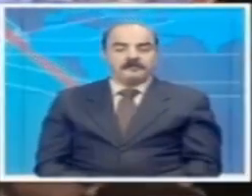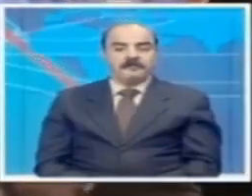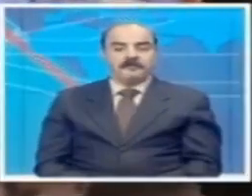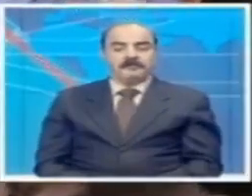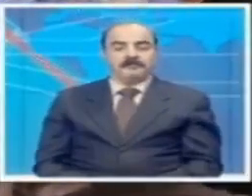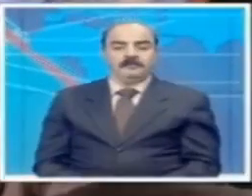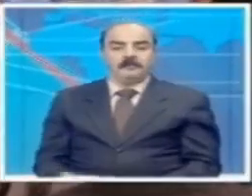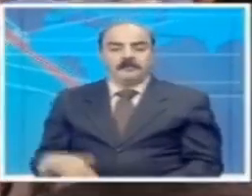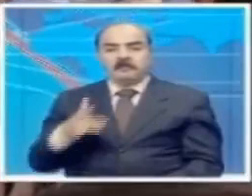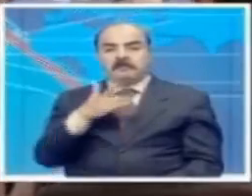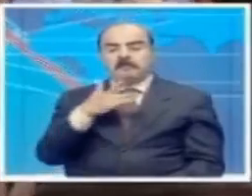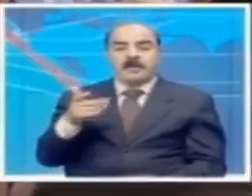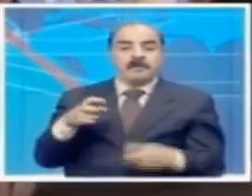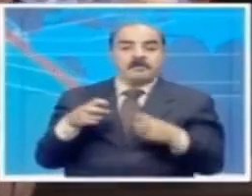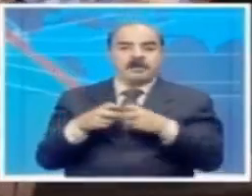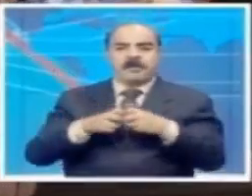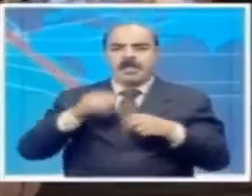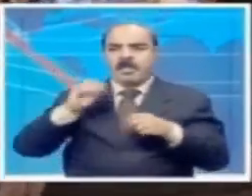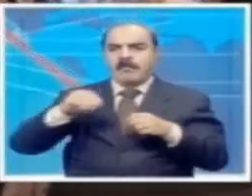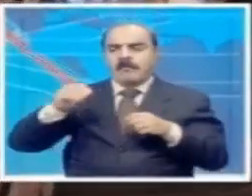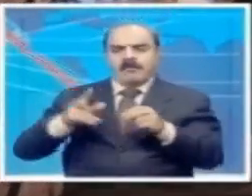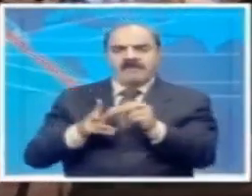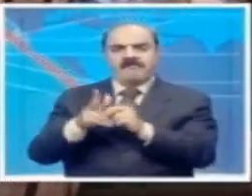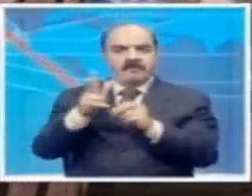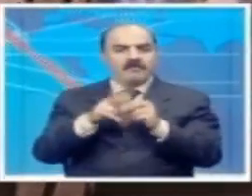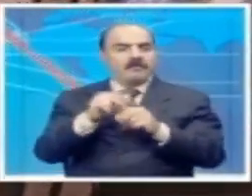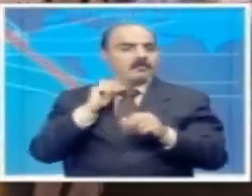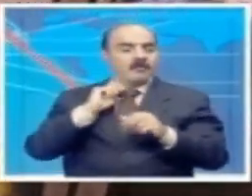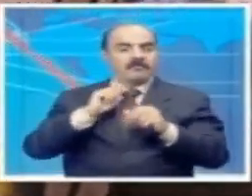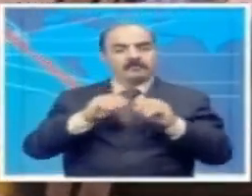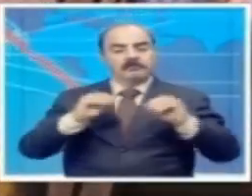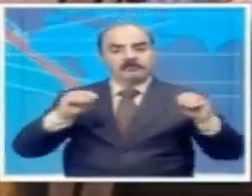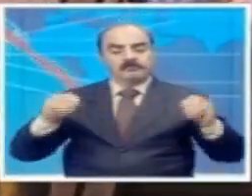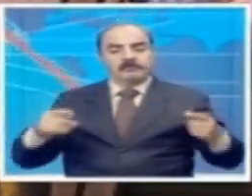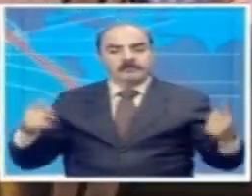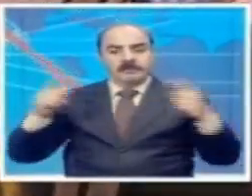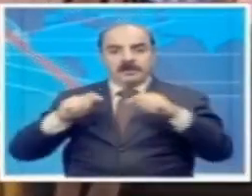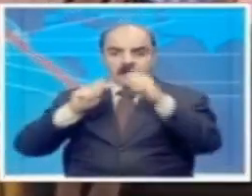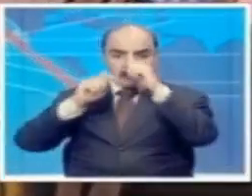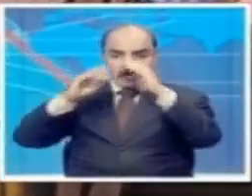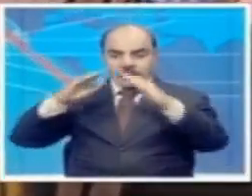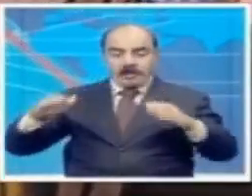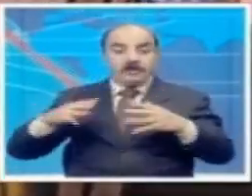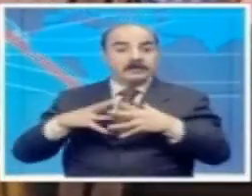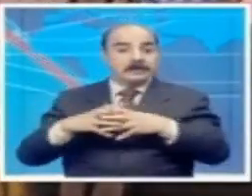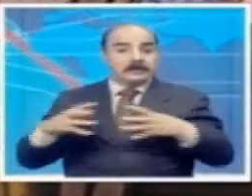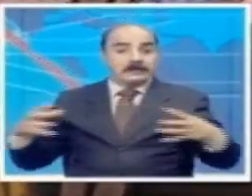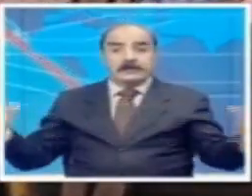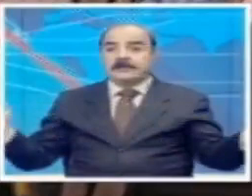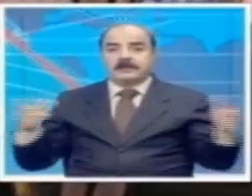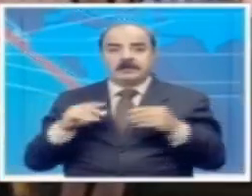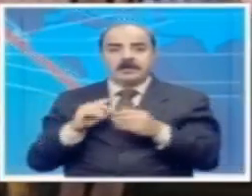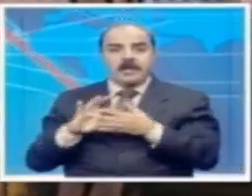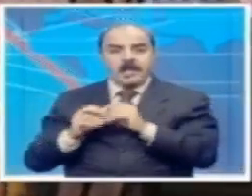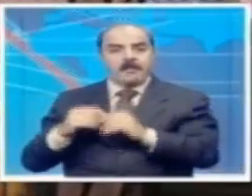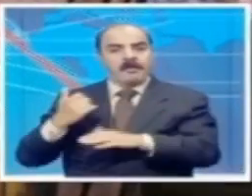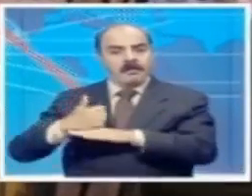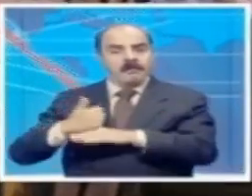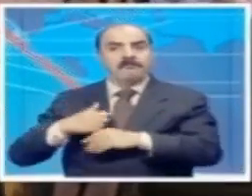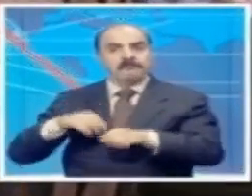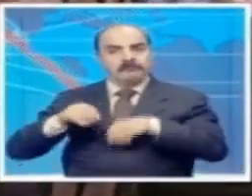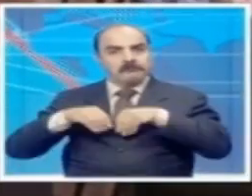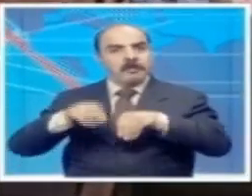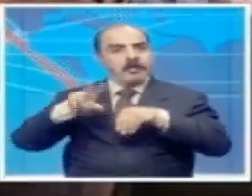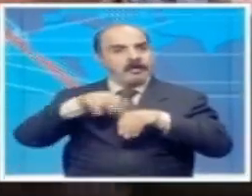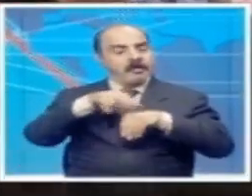100 معرض الرئيس تم افتتاحهم بالمحافظات إضافة إلى الشوادر والمجمعات الاستهلاكية وركن أهلا